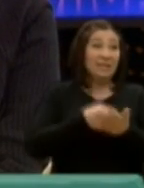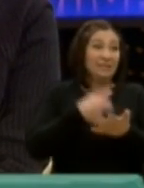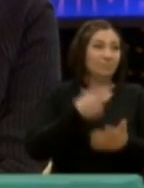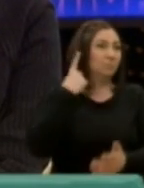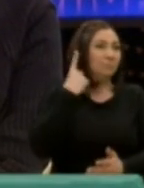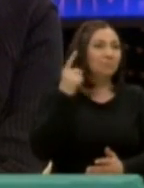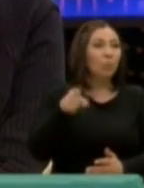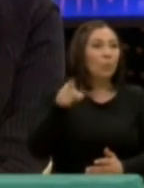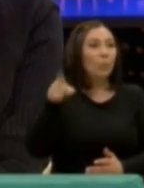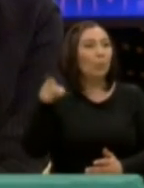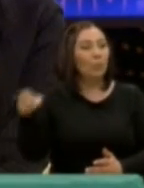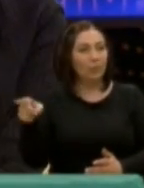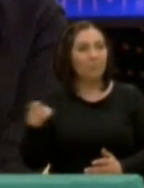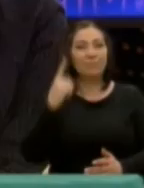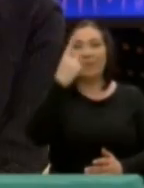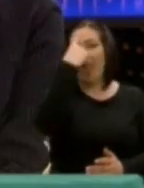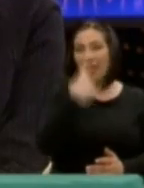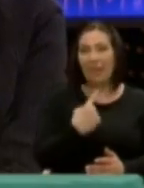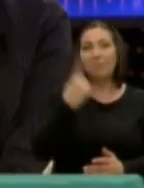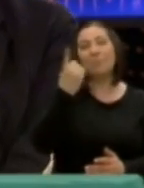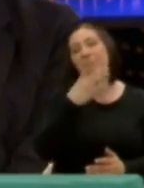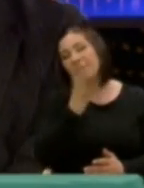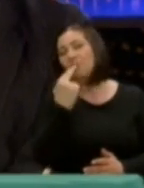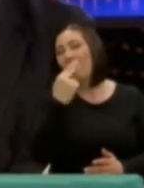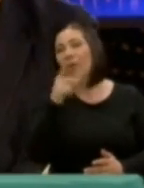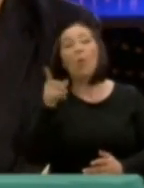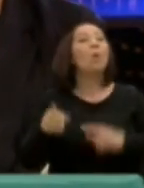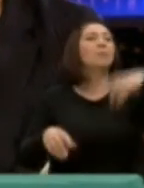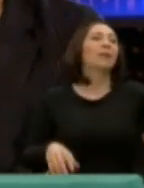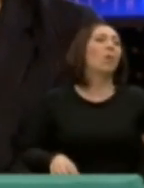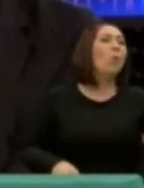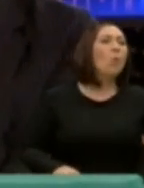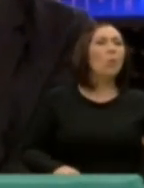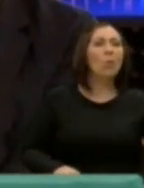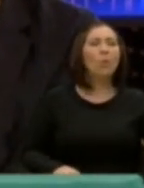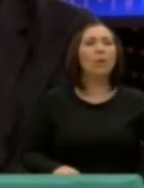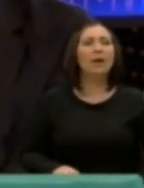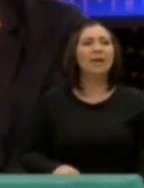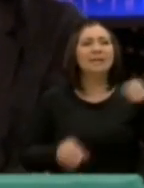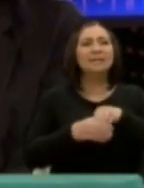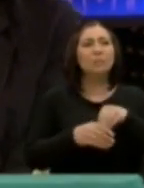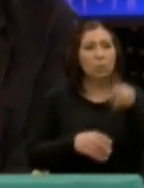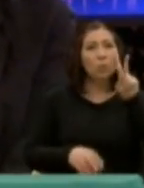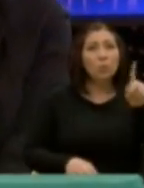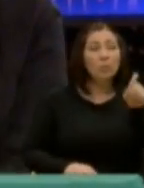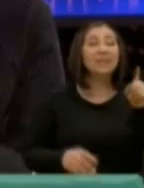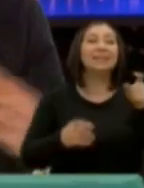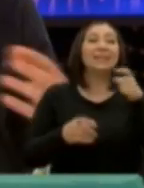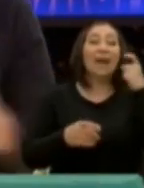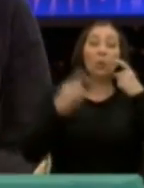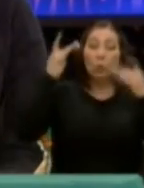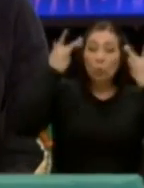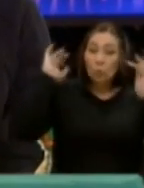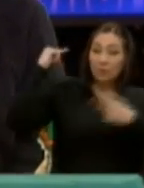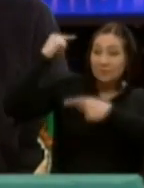bahsederiz. Elbette. İşte bir heykel, bir bilmem falan. Evet. Öbür tarafta gittiğin zaman işte filanca şey gördün ve bunlar tarihidir. Yani sizin